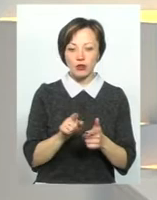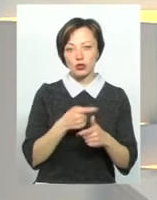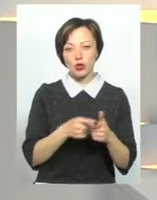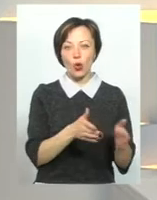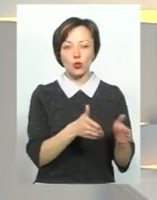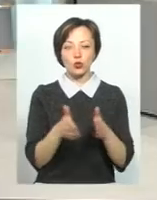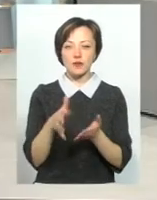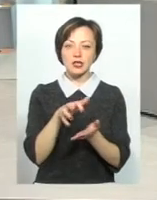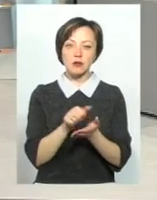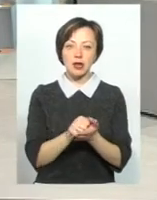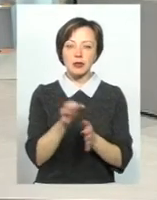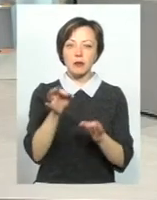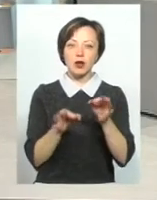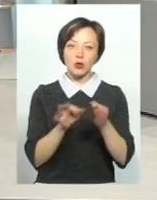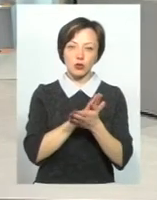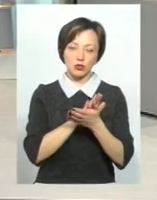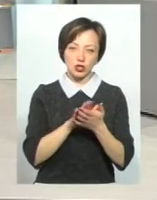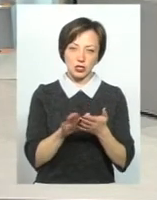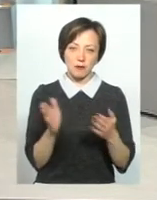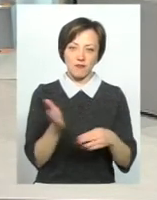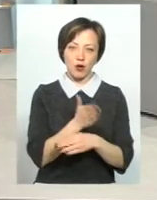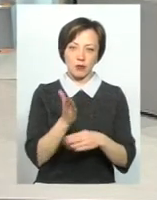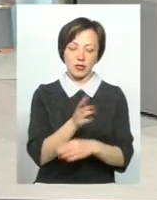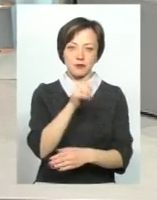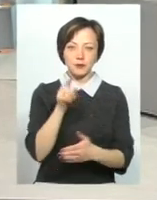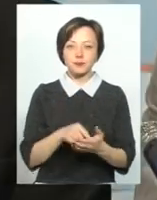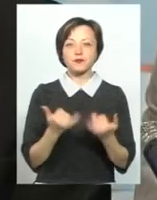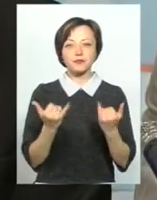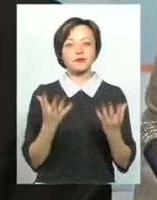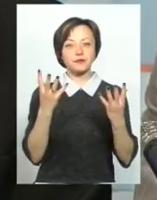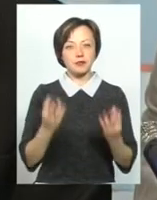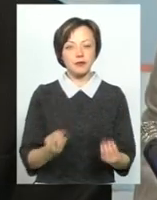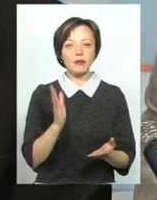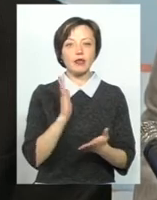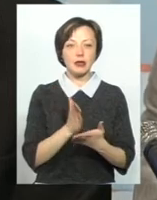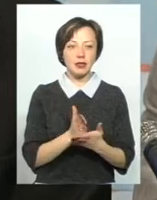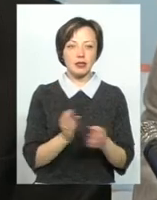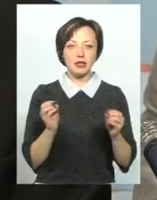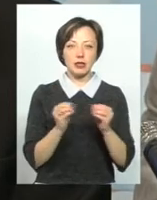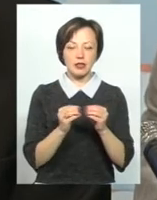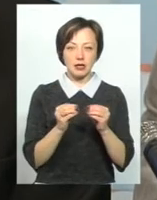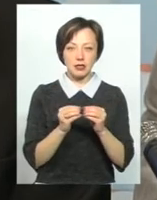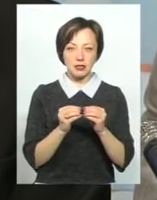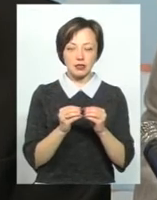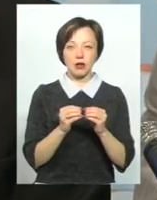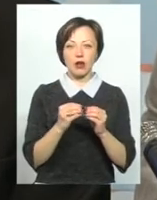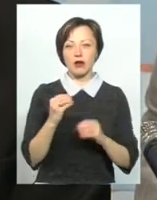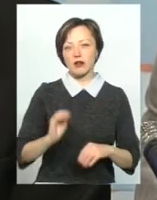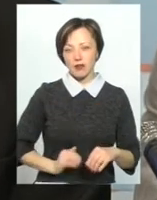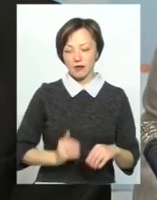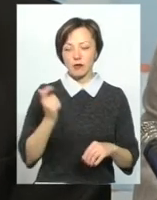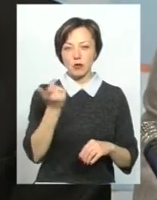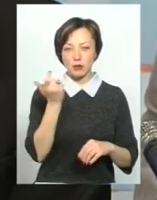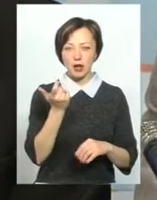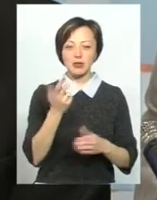займатися органічним або хоча б екологічним виробництвом? От на сьогодні вже є 10 виробників,